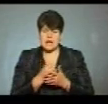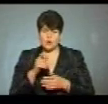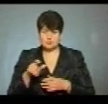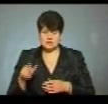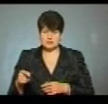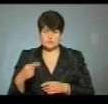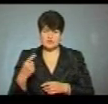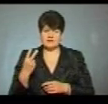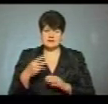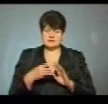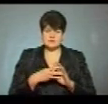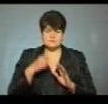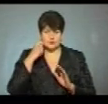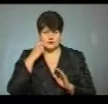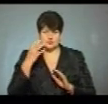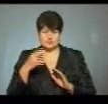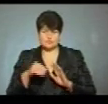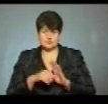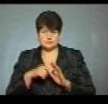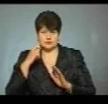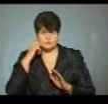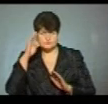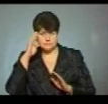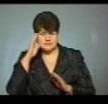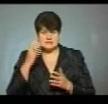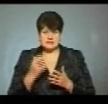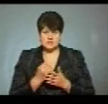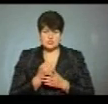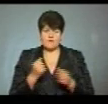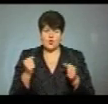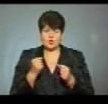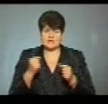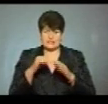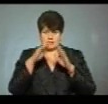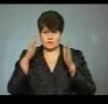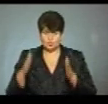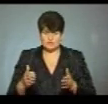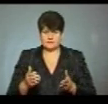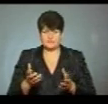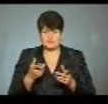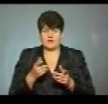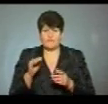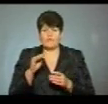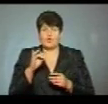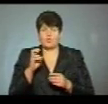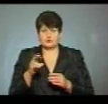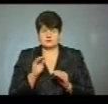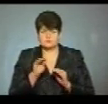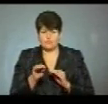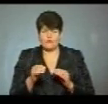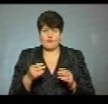Тернопільщини, 28-річного та 46-річного чоловіків, знайшли в холодильній камері для зберігання фруктів та овочів у